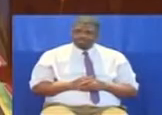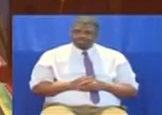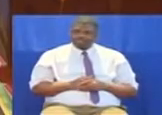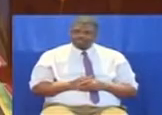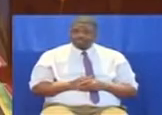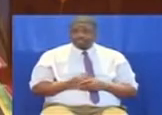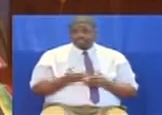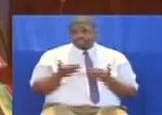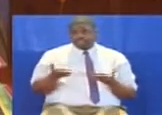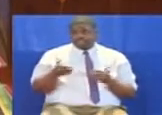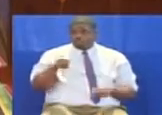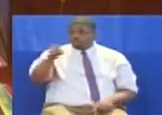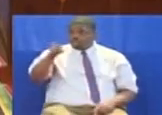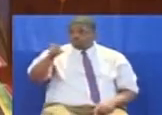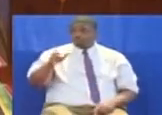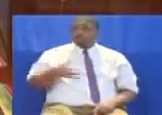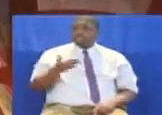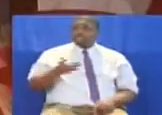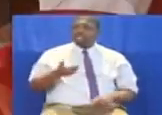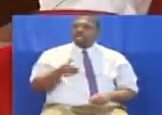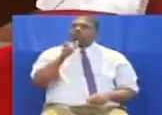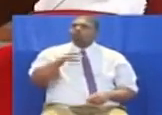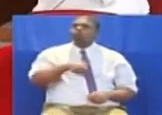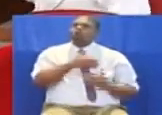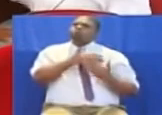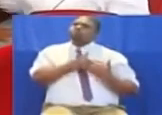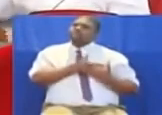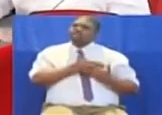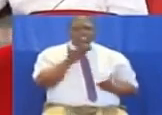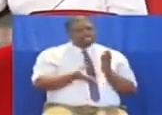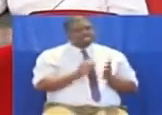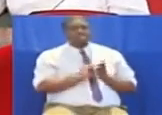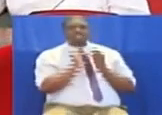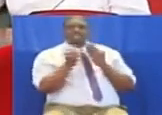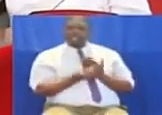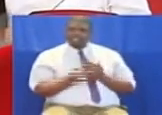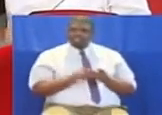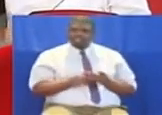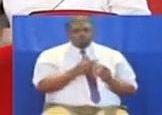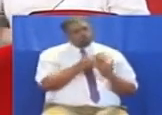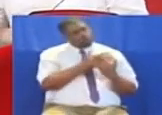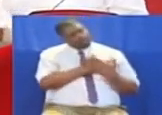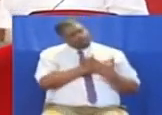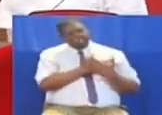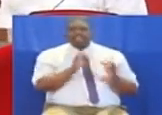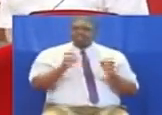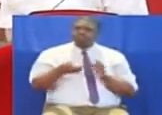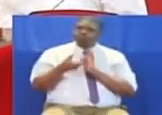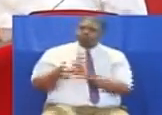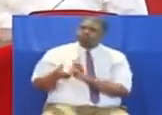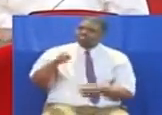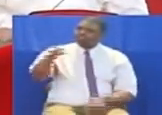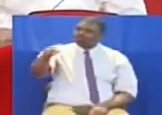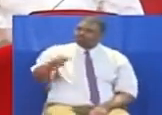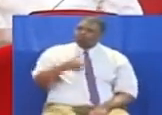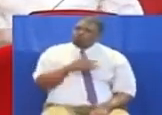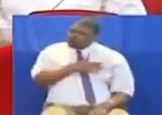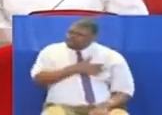Hebu wewe unataka watu wakupende kiasi gani? Yani wakupende namna gani kukuonyesha kwamba